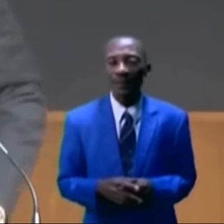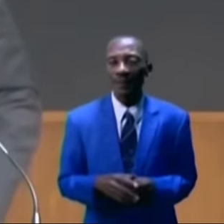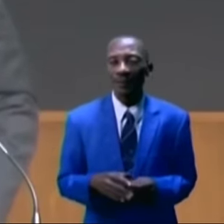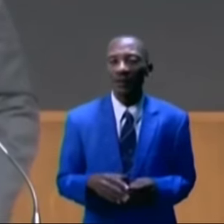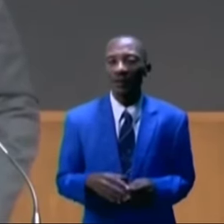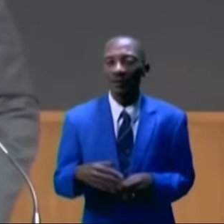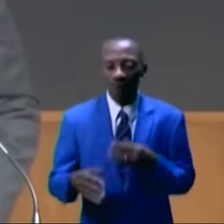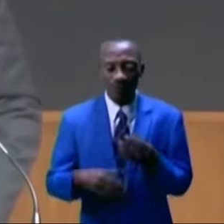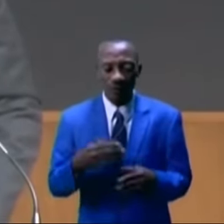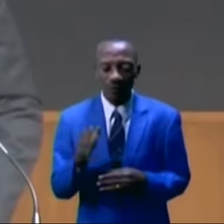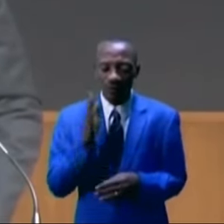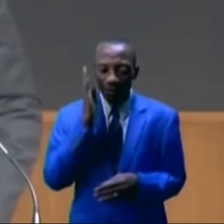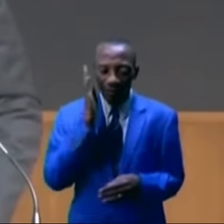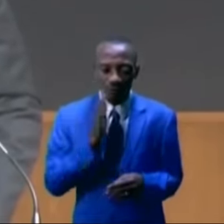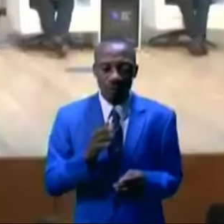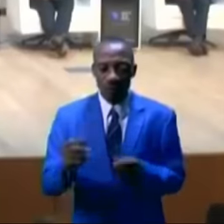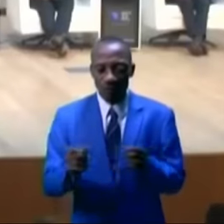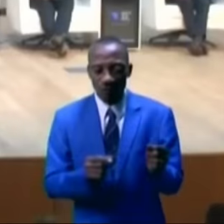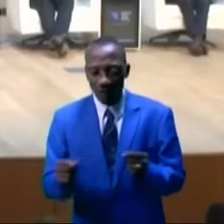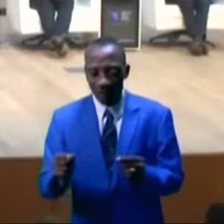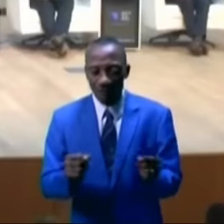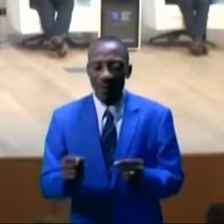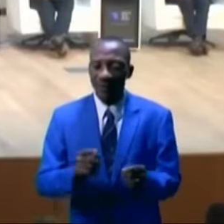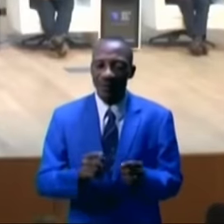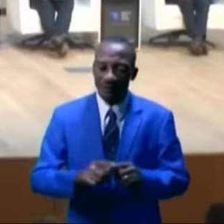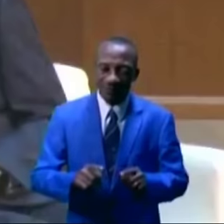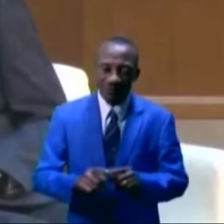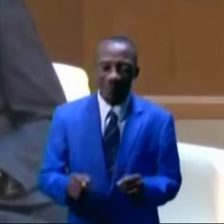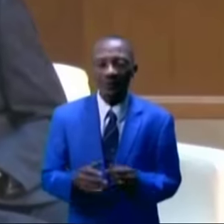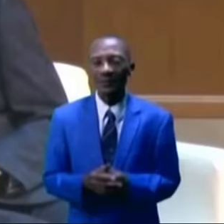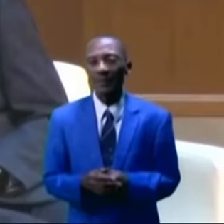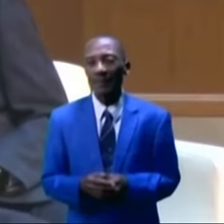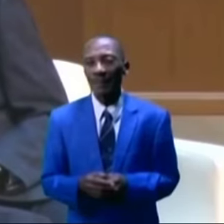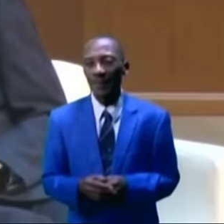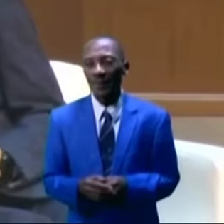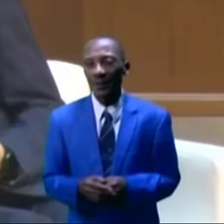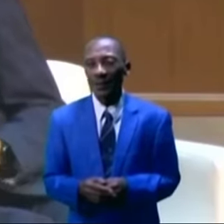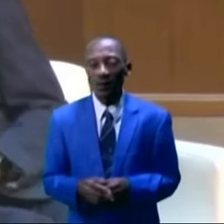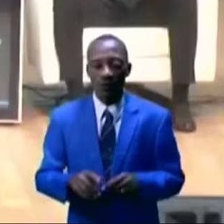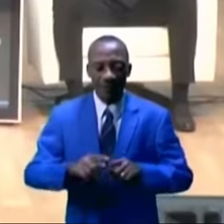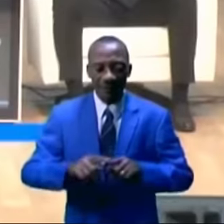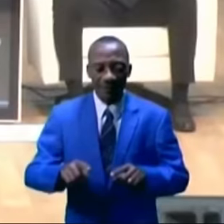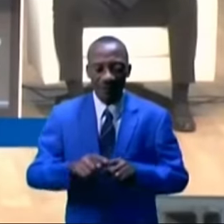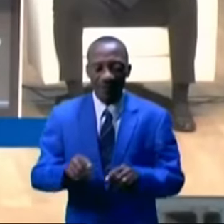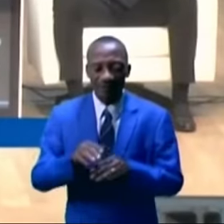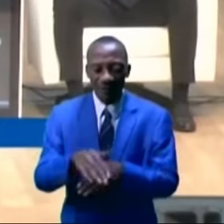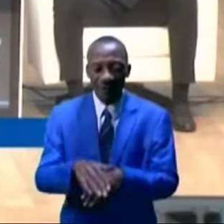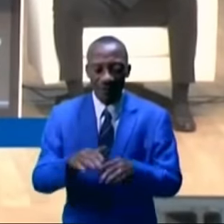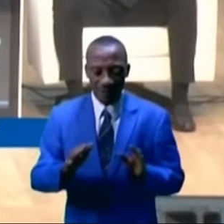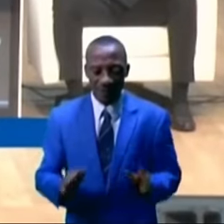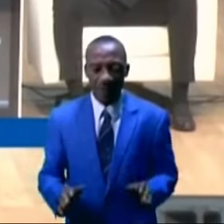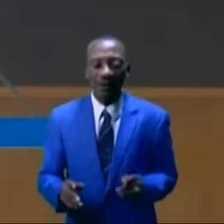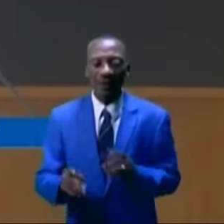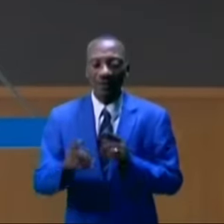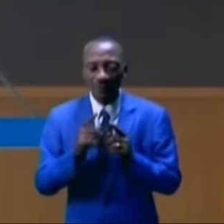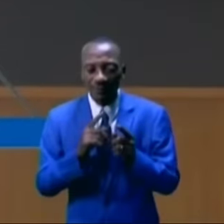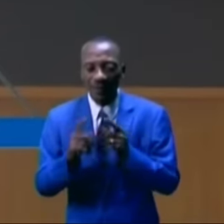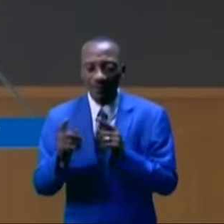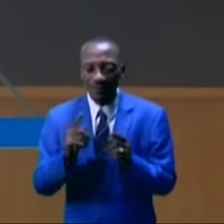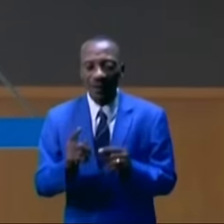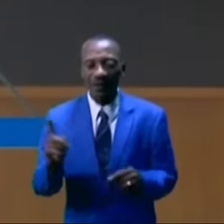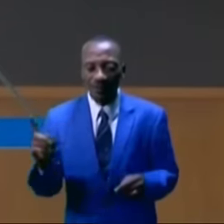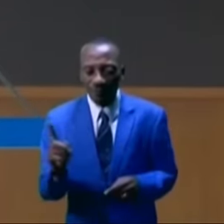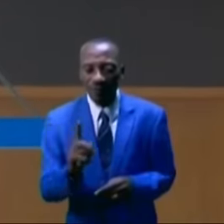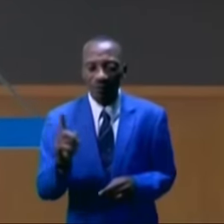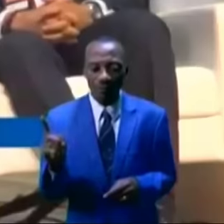économique et de progrès social. Les différents panélistes ont échangé leurs expériences, leurs réussites, tout comme leurs défis